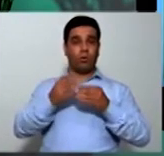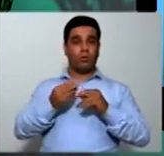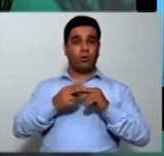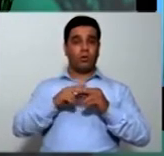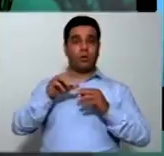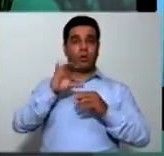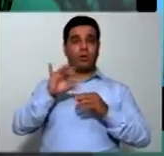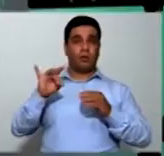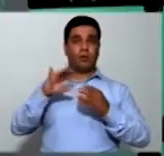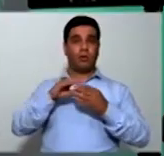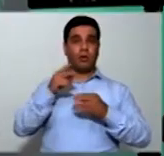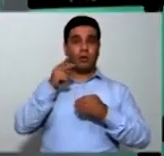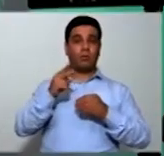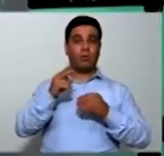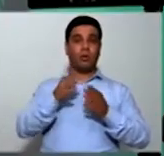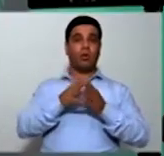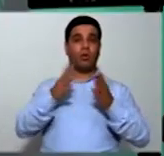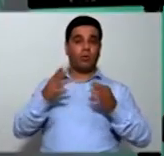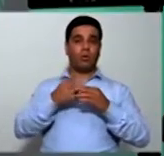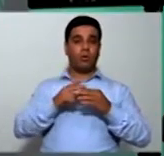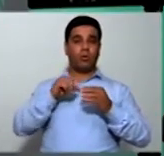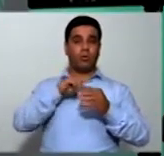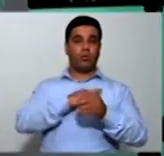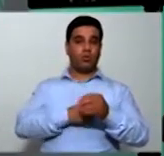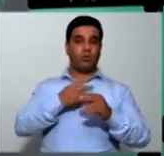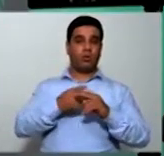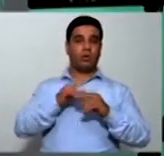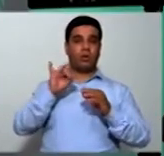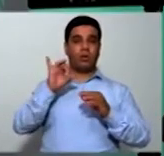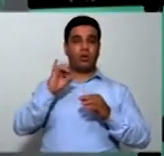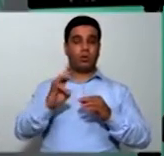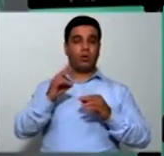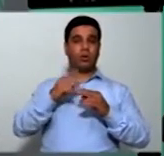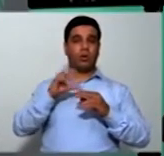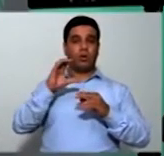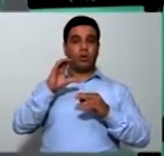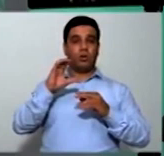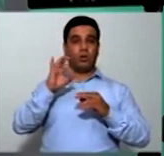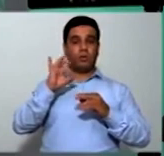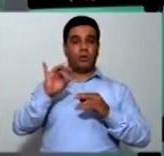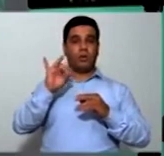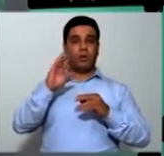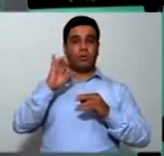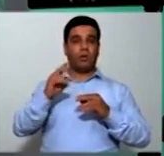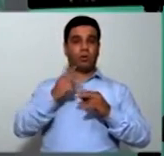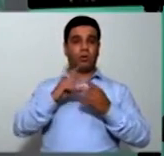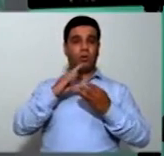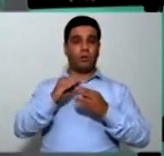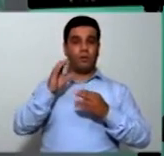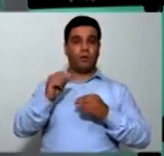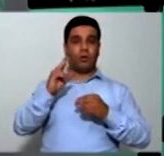SSR bo'yicha esa 2000 dan ortiq qurolli isyonlar, ya'ni Sovet Ittifoqining kollektivlashtirish siyosati